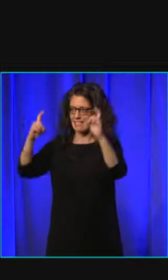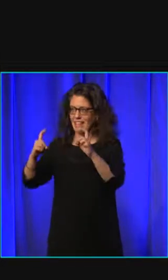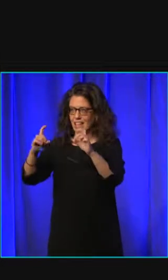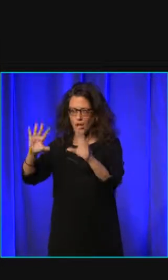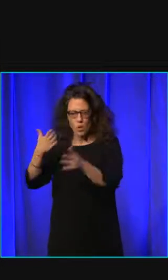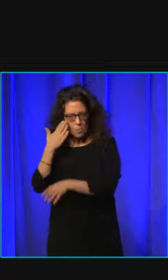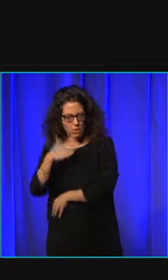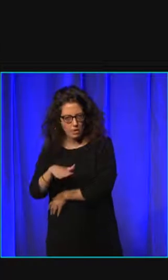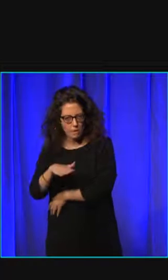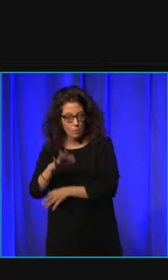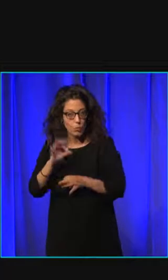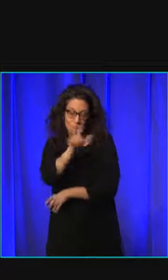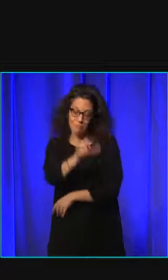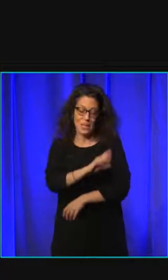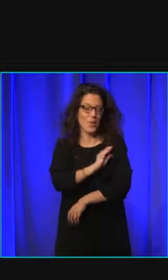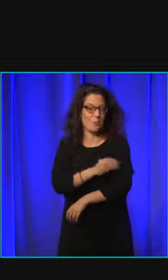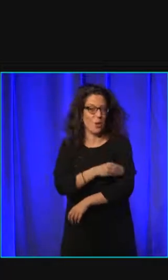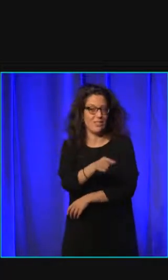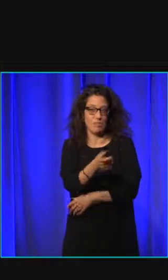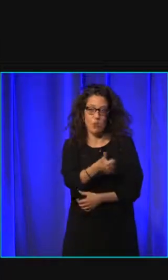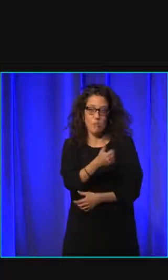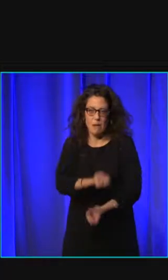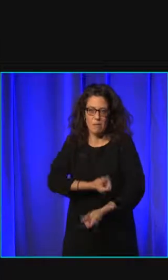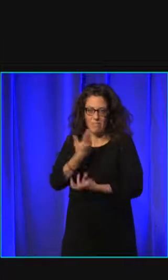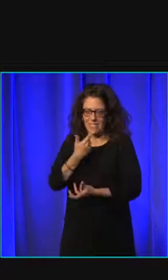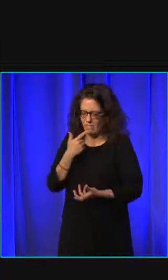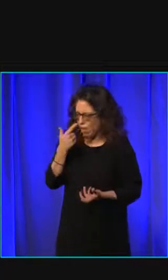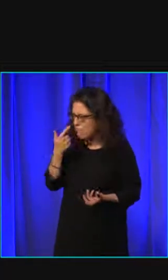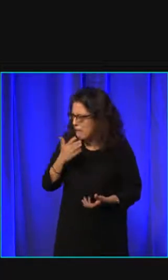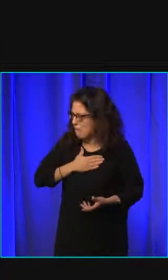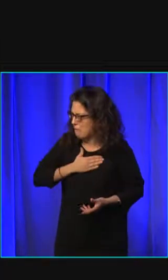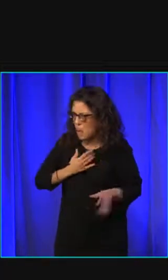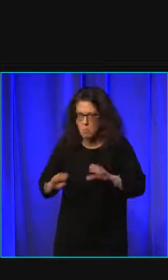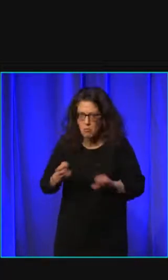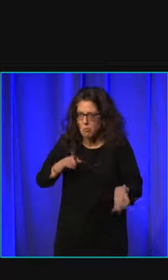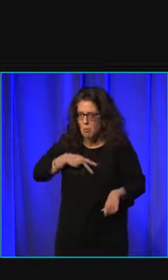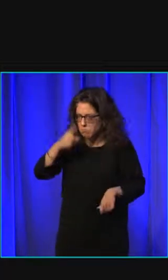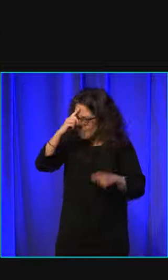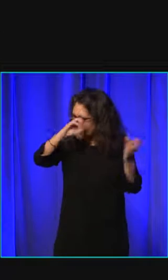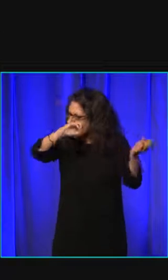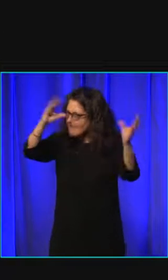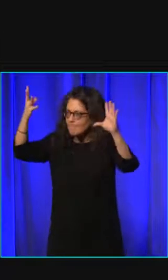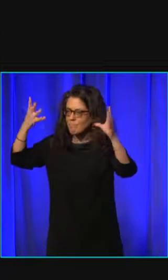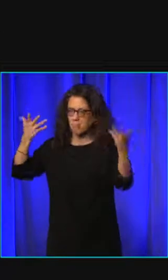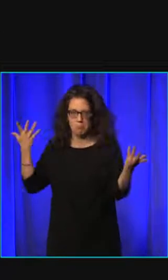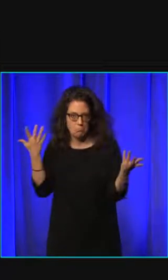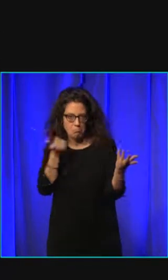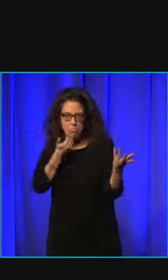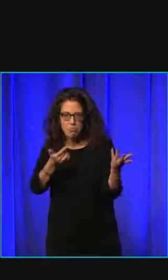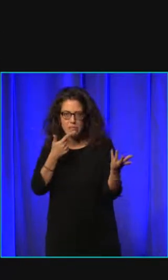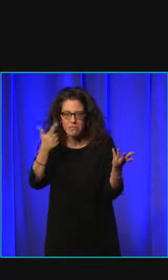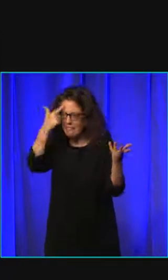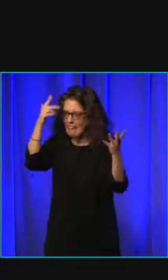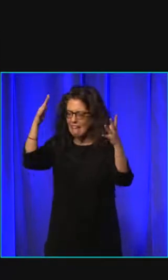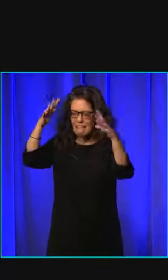dit « Je n'arrive plus à me voir faire dans ma tête mon mouvement. Cela s'efface. Cela devient, c'est